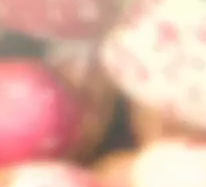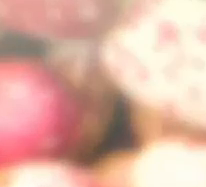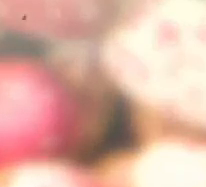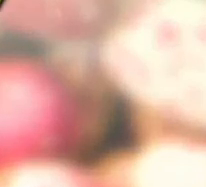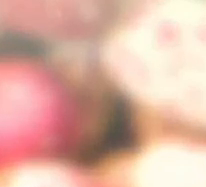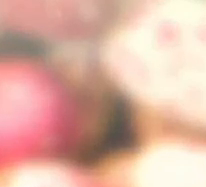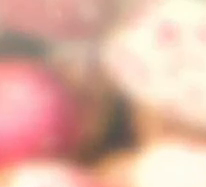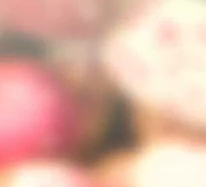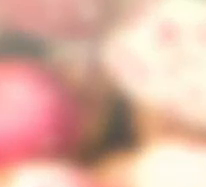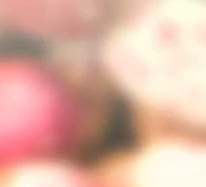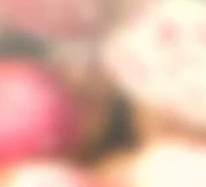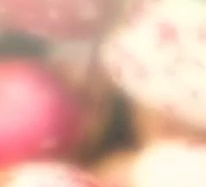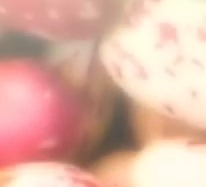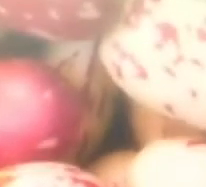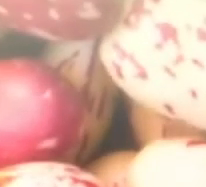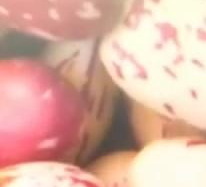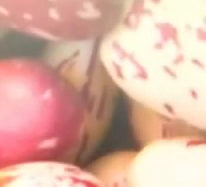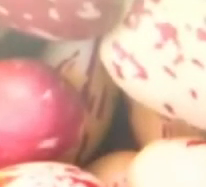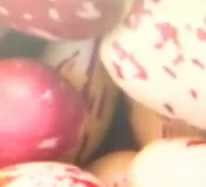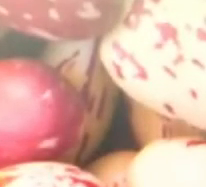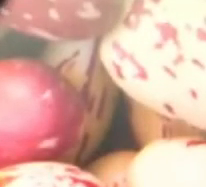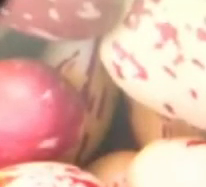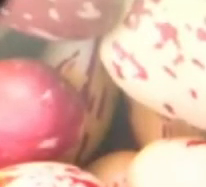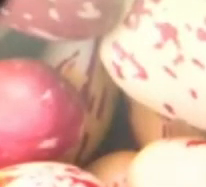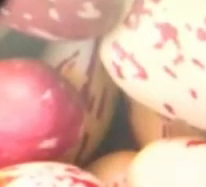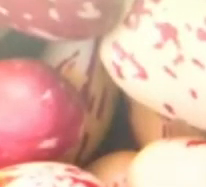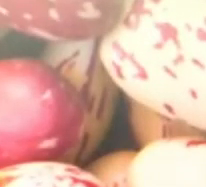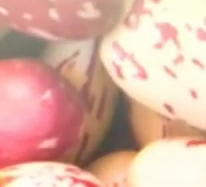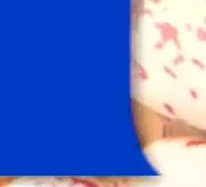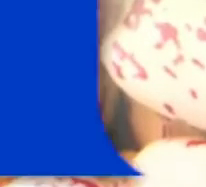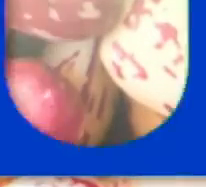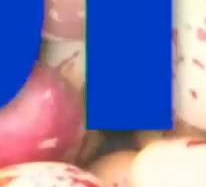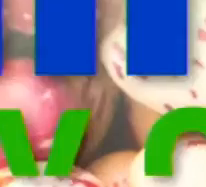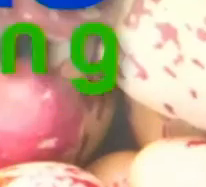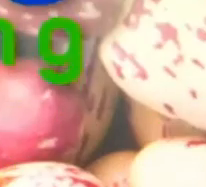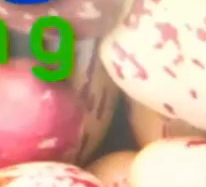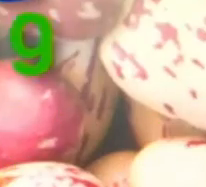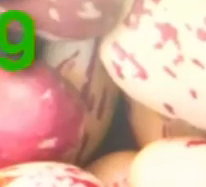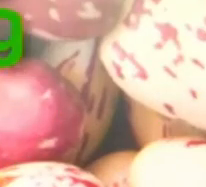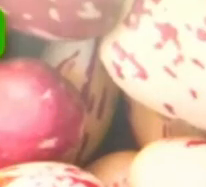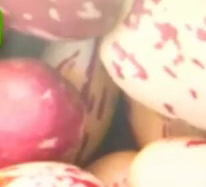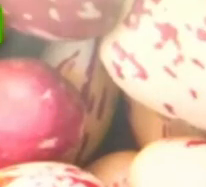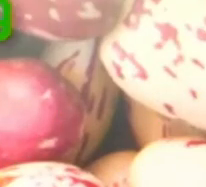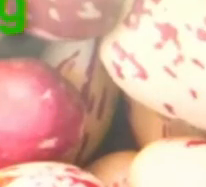Hii ni Boresha Kilimo kwa ushirikiano na Mkulima Young.